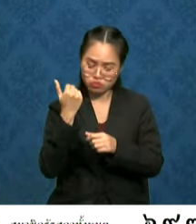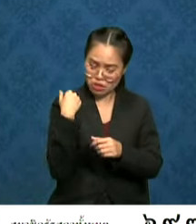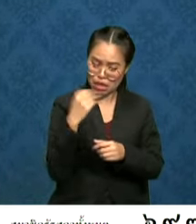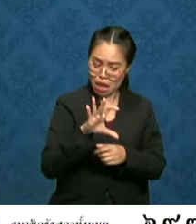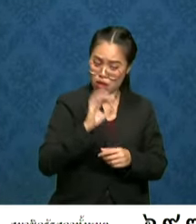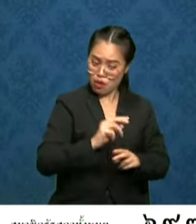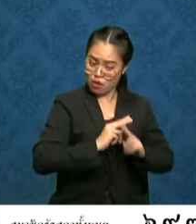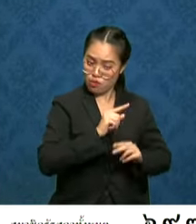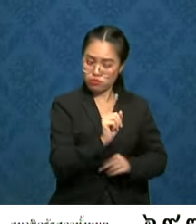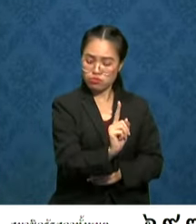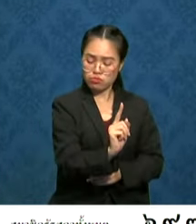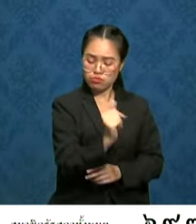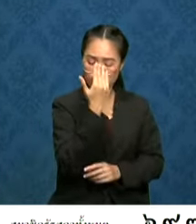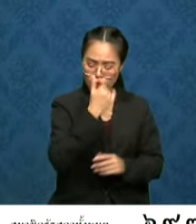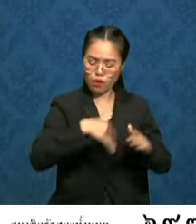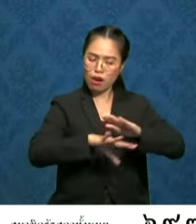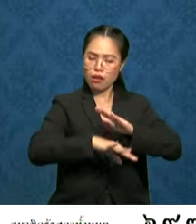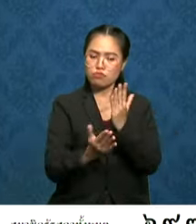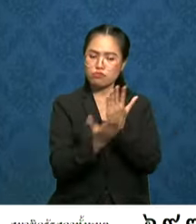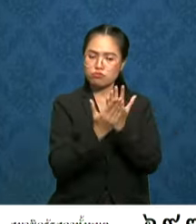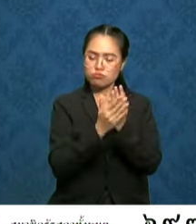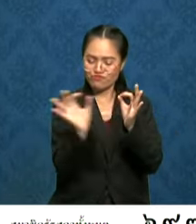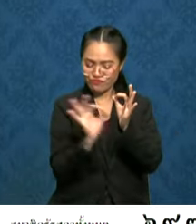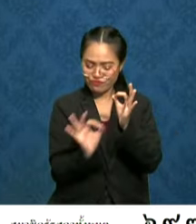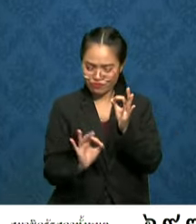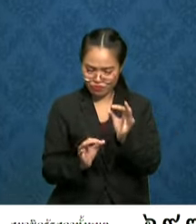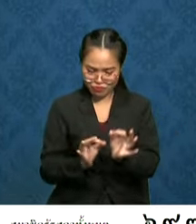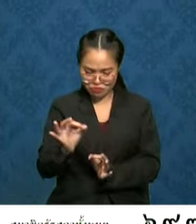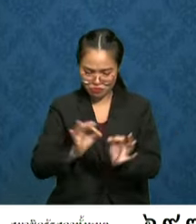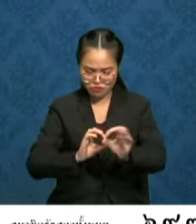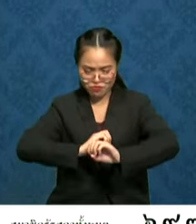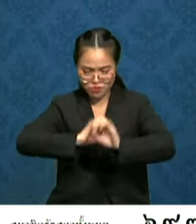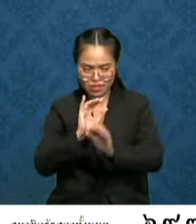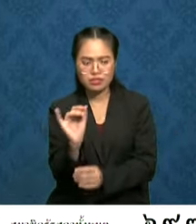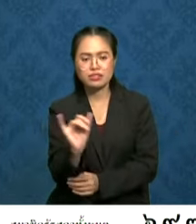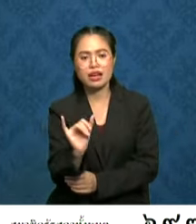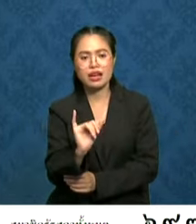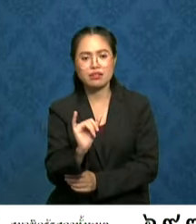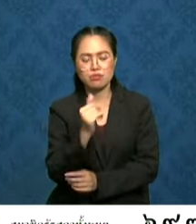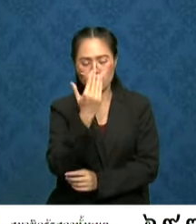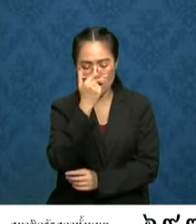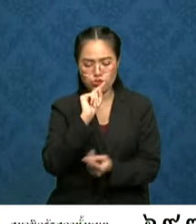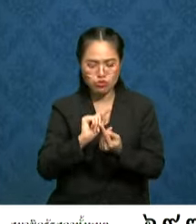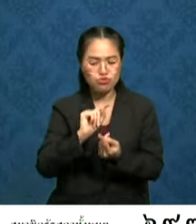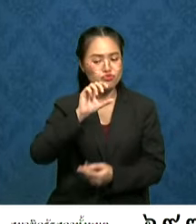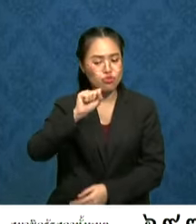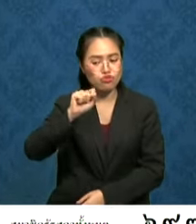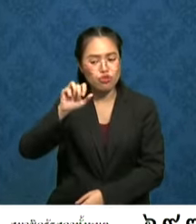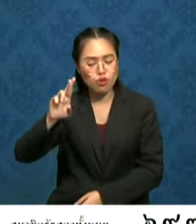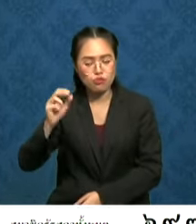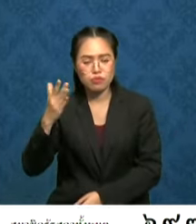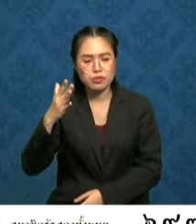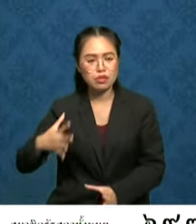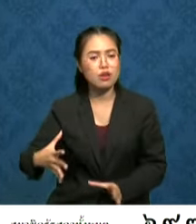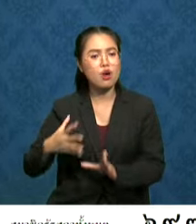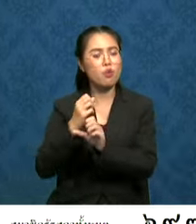าเพราะในเอกสารนี้ก็ไม่ปรากฏคำว่าสภาร่างรัฐธรรมนูญหรือส.ส.ร.เลยเนื้อหาข้างในสรุป